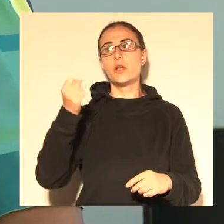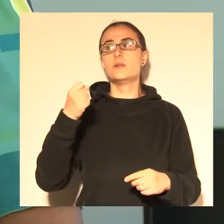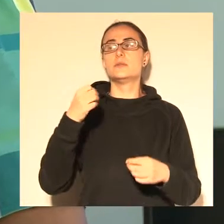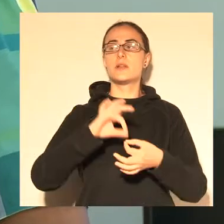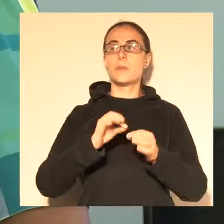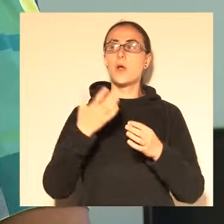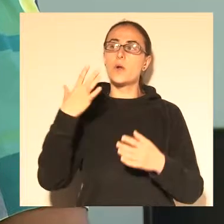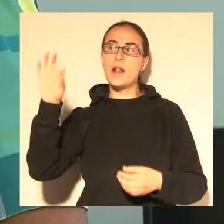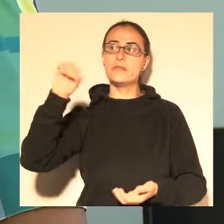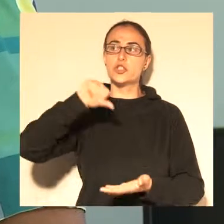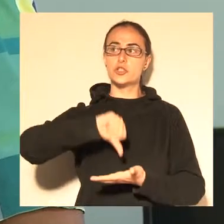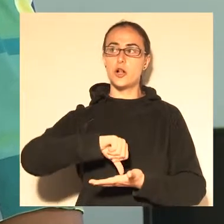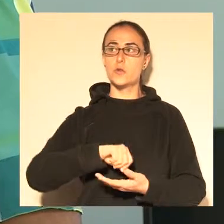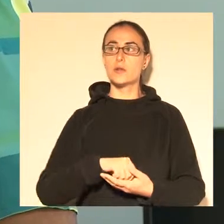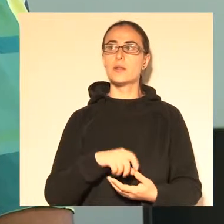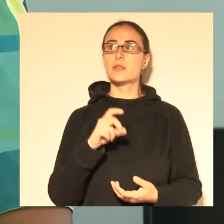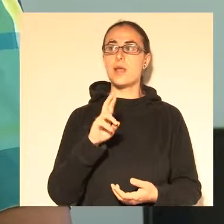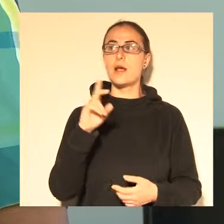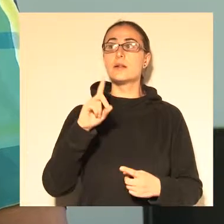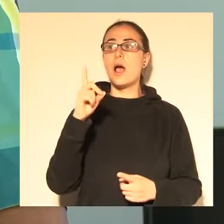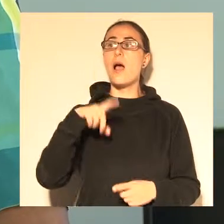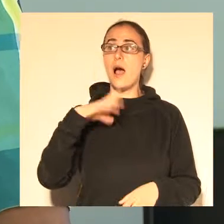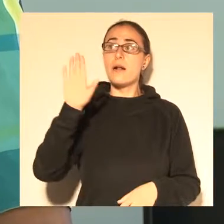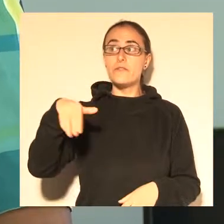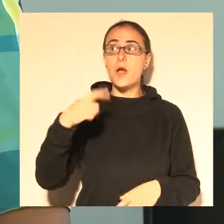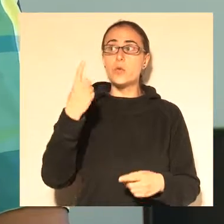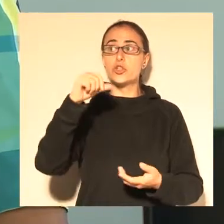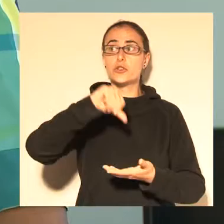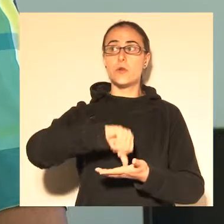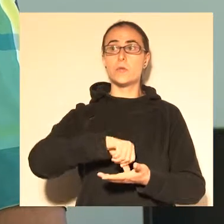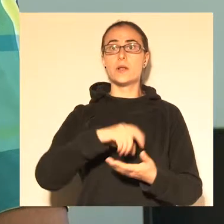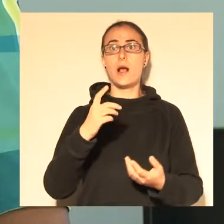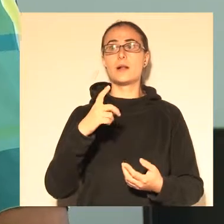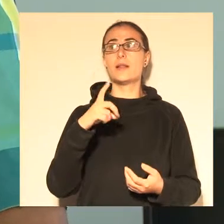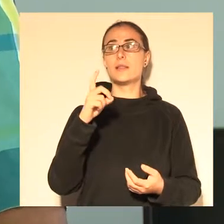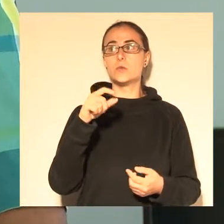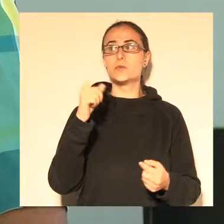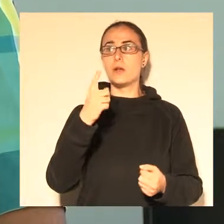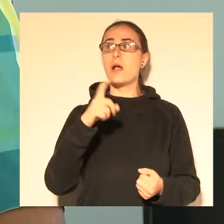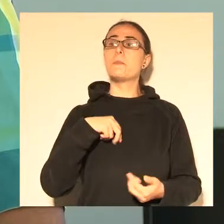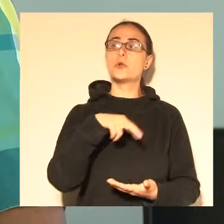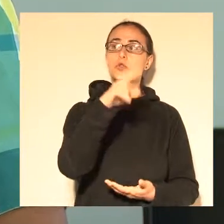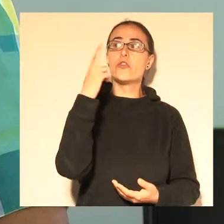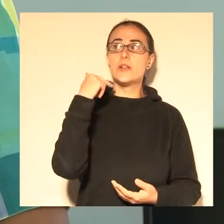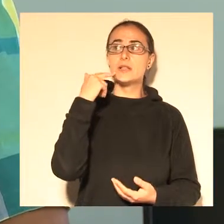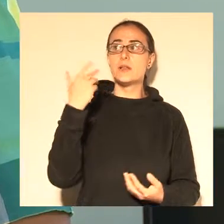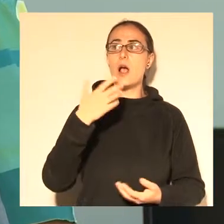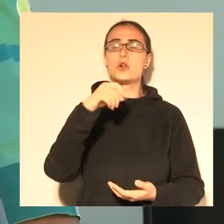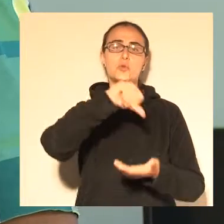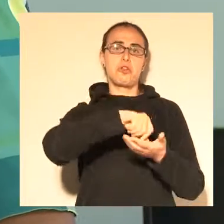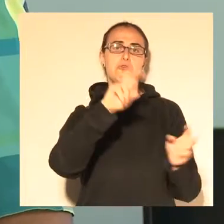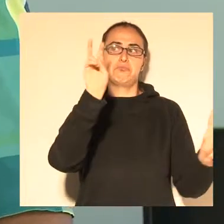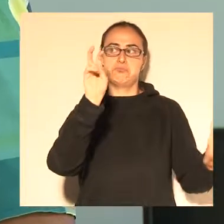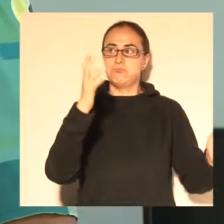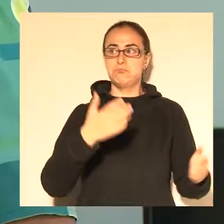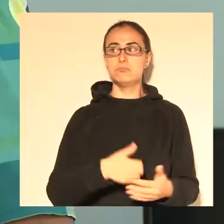de centru dacă ar exista un centru să știu că există un centru mă duc cu fetița la centrul respectiv și eu nu mai